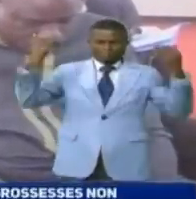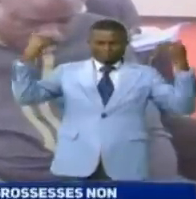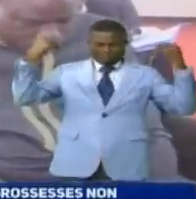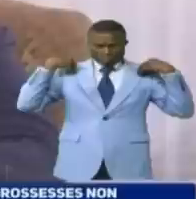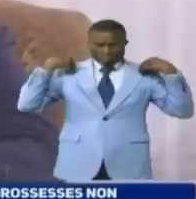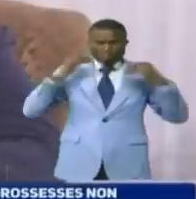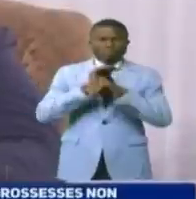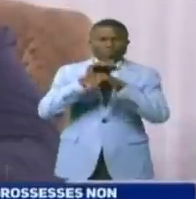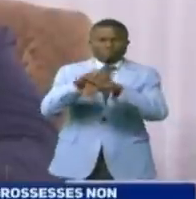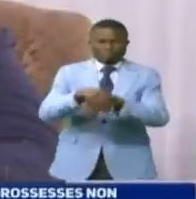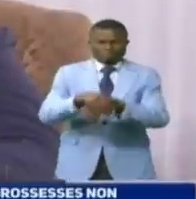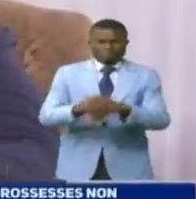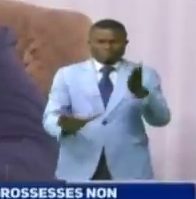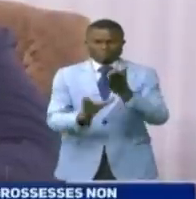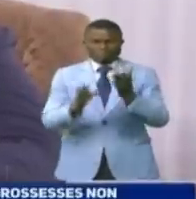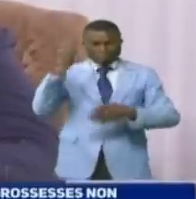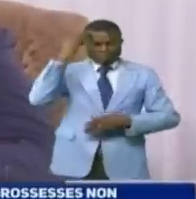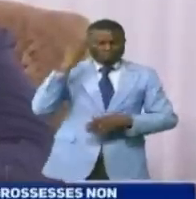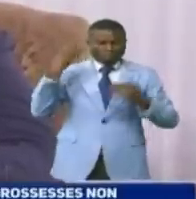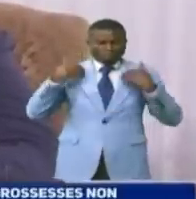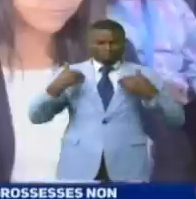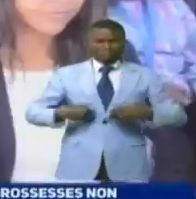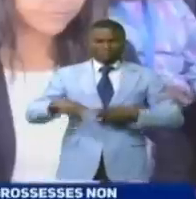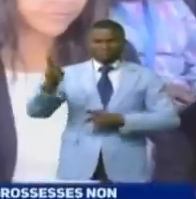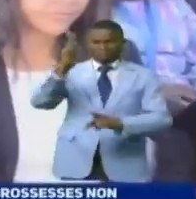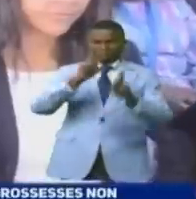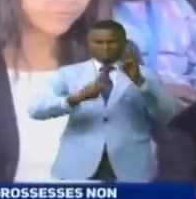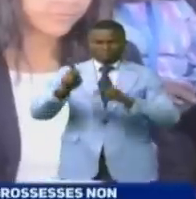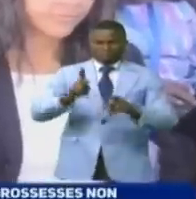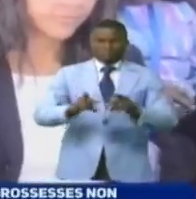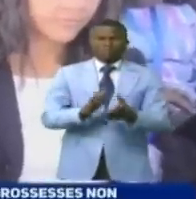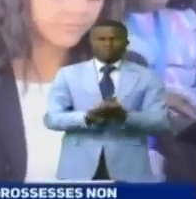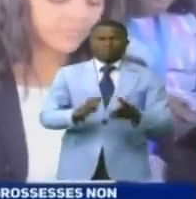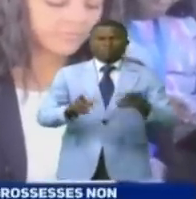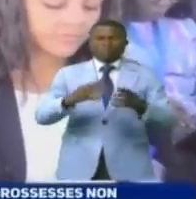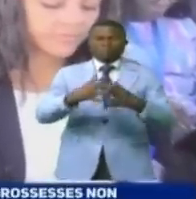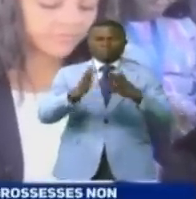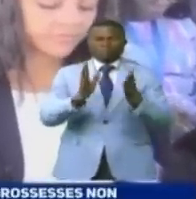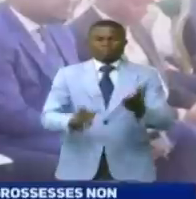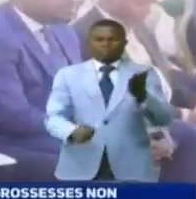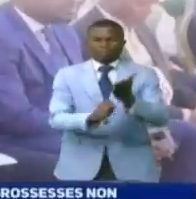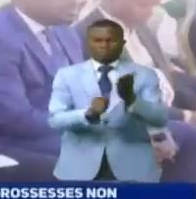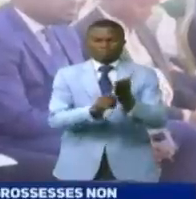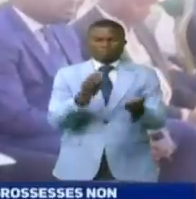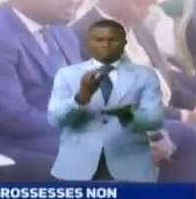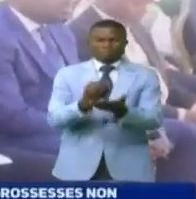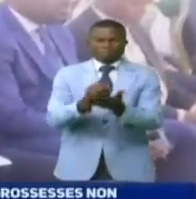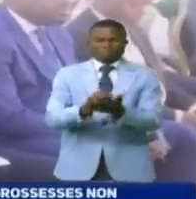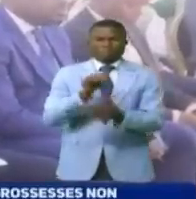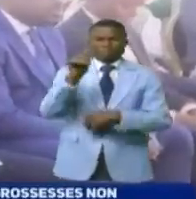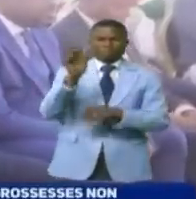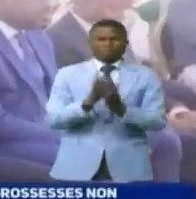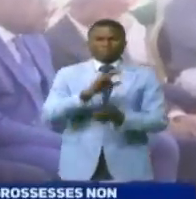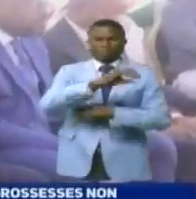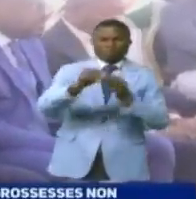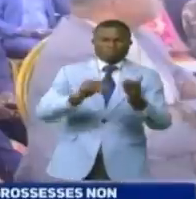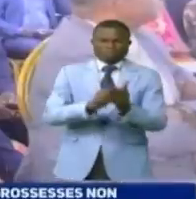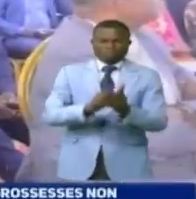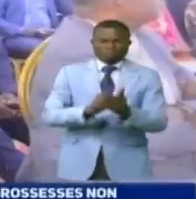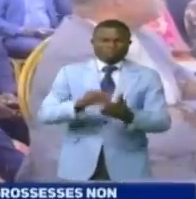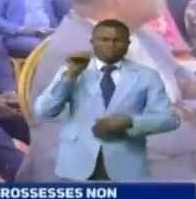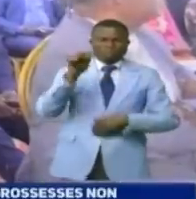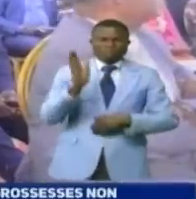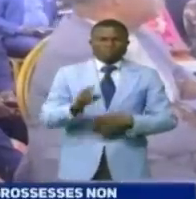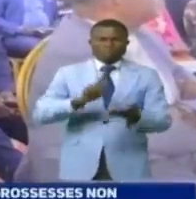rang desquelles les vice-ministres de la Santé publique, les partenaires techniques et financiers, les directeurs centraux, les directeurs du